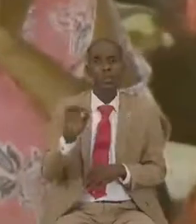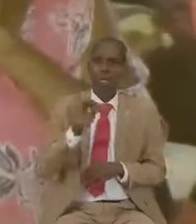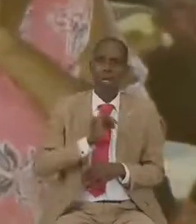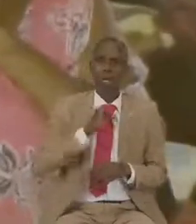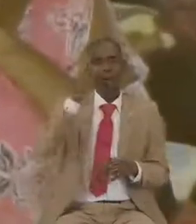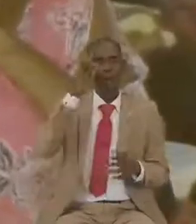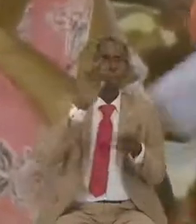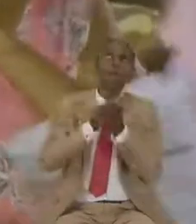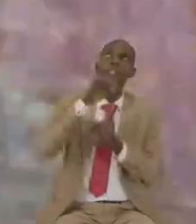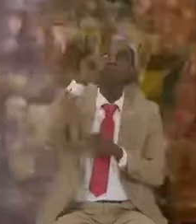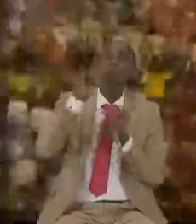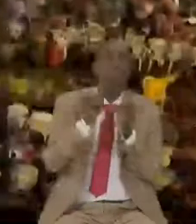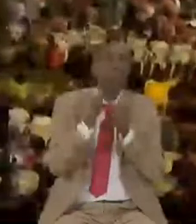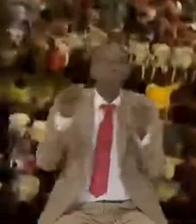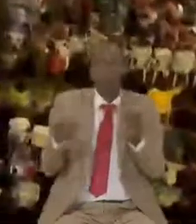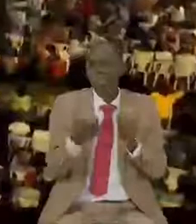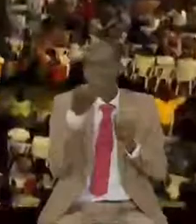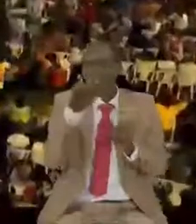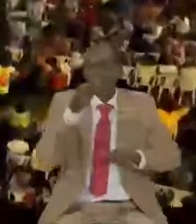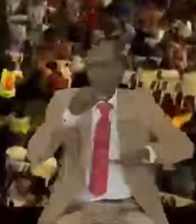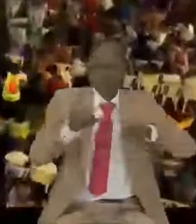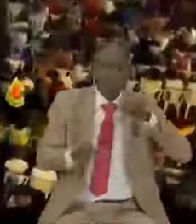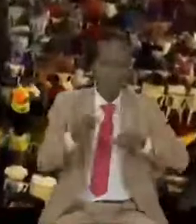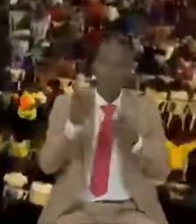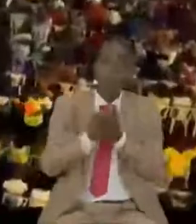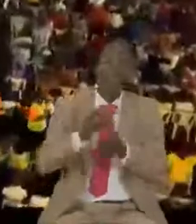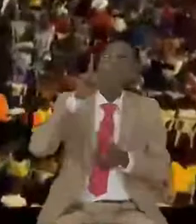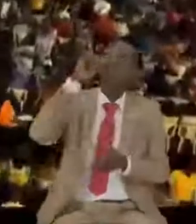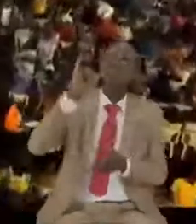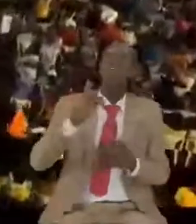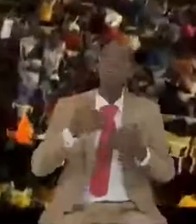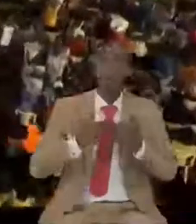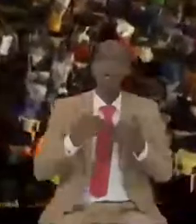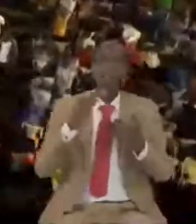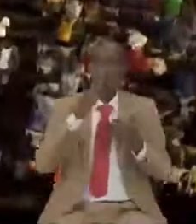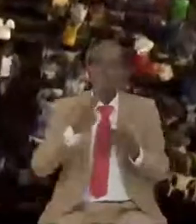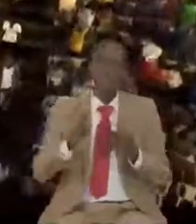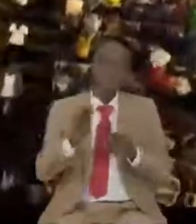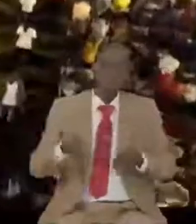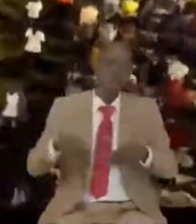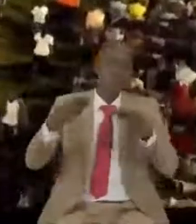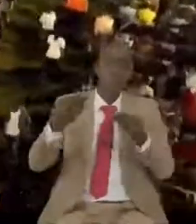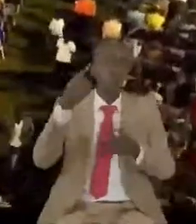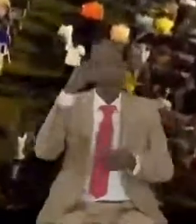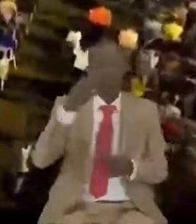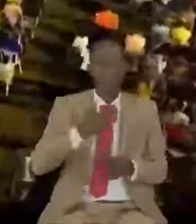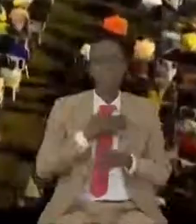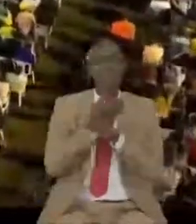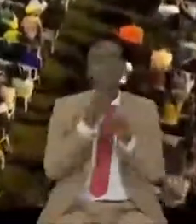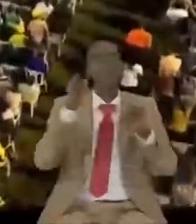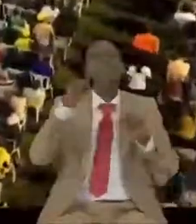mort pour moi à la croix. Je crois au Seigneur sans aucune ombre de doute que lui, il a